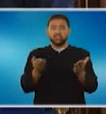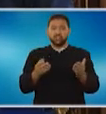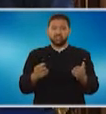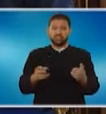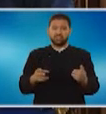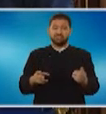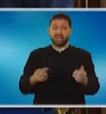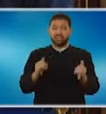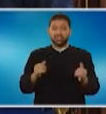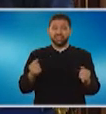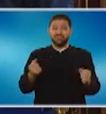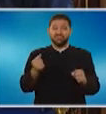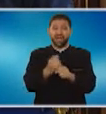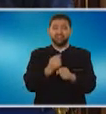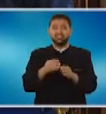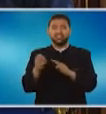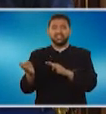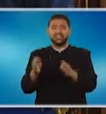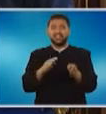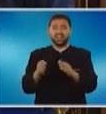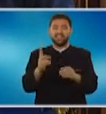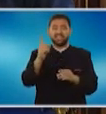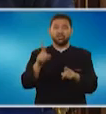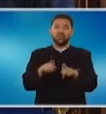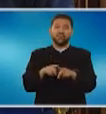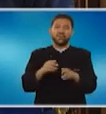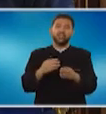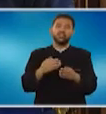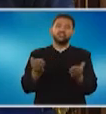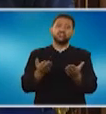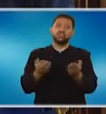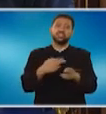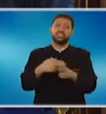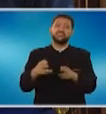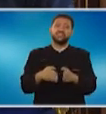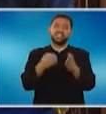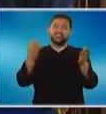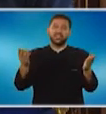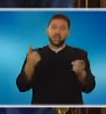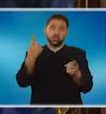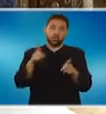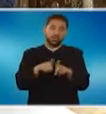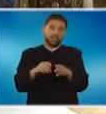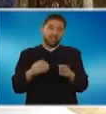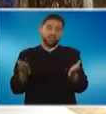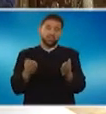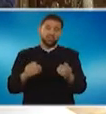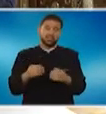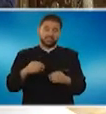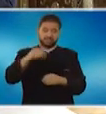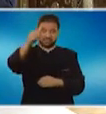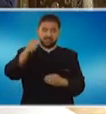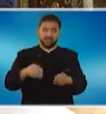cea care face diferența. Într-un fel citesc Evanghelia și într-un fel citesc ziarul. Nu pot să